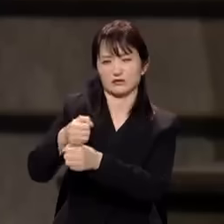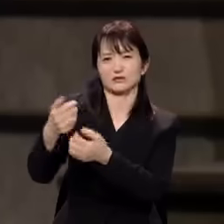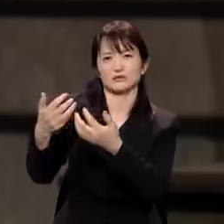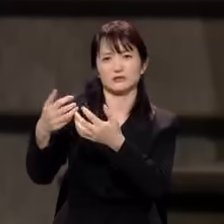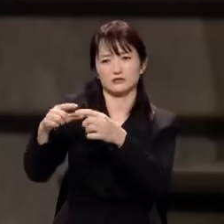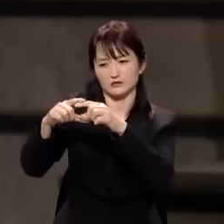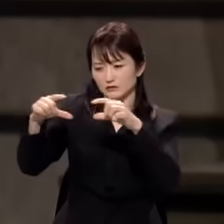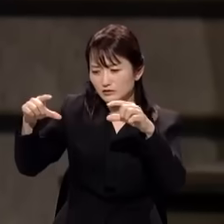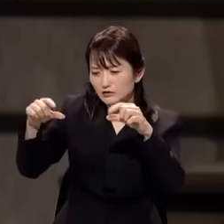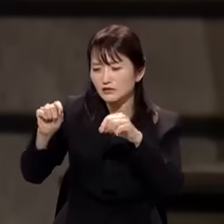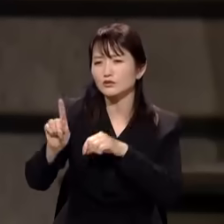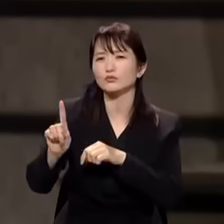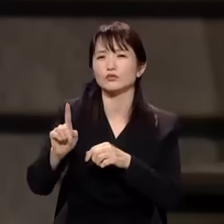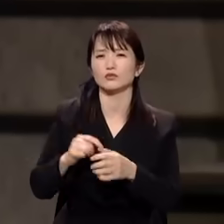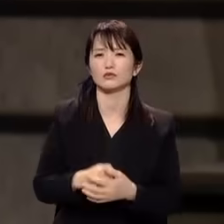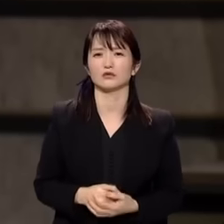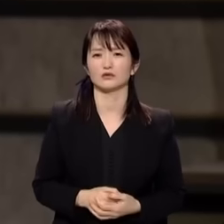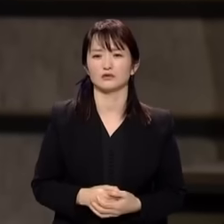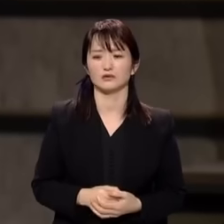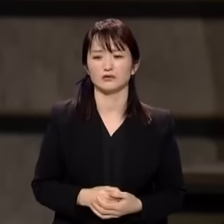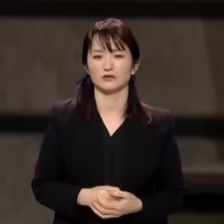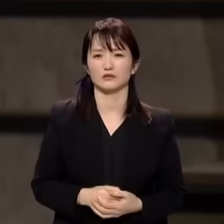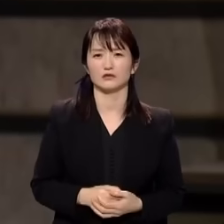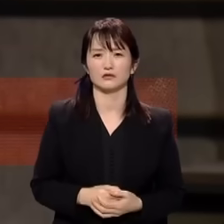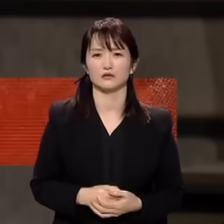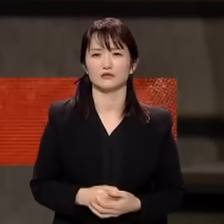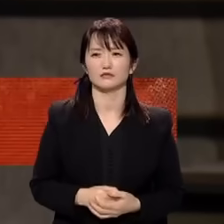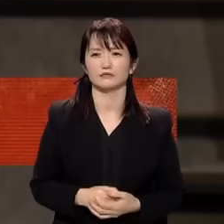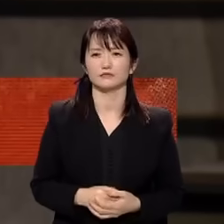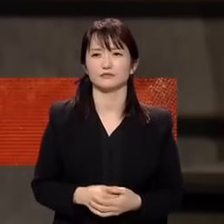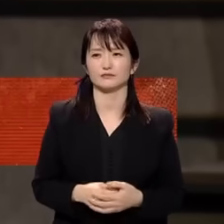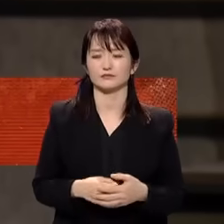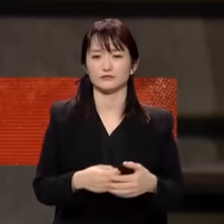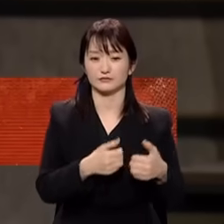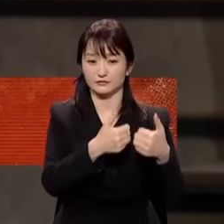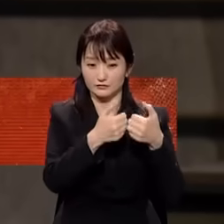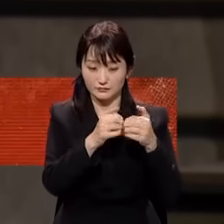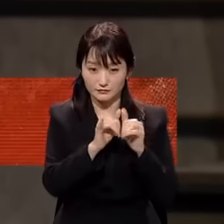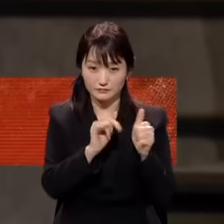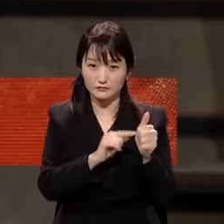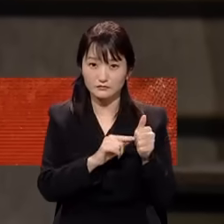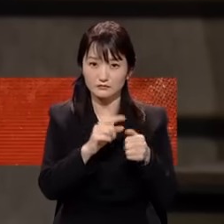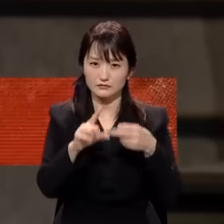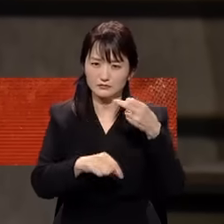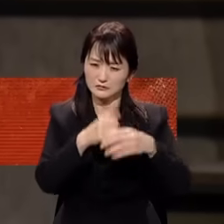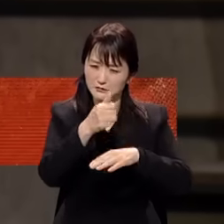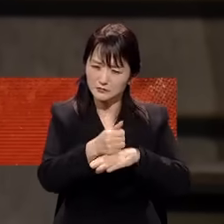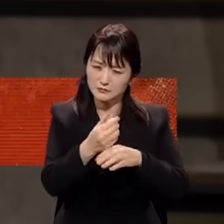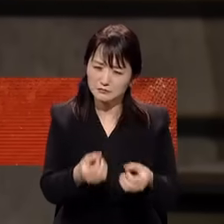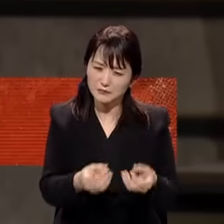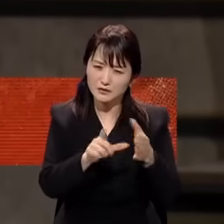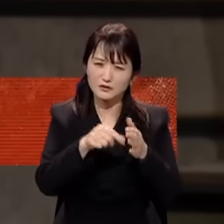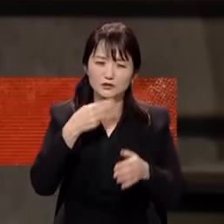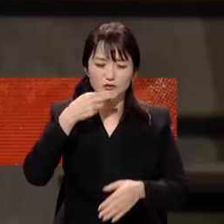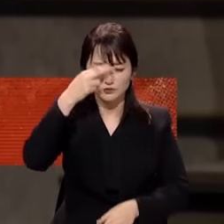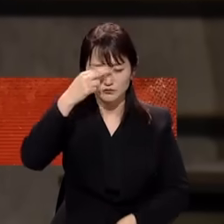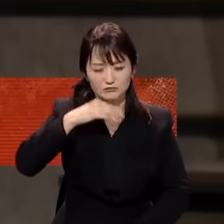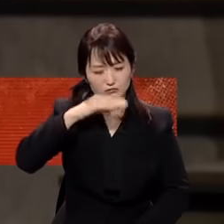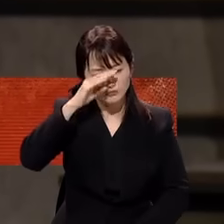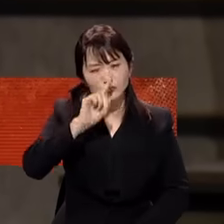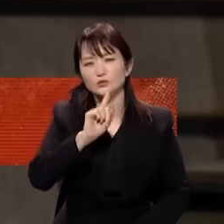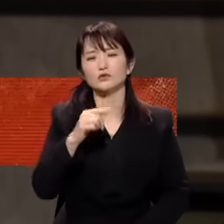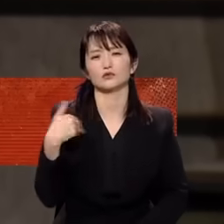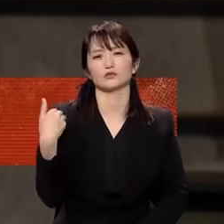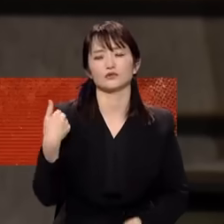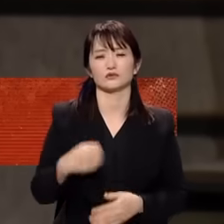정말 황당한데 이 상담원이 뭐 글쎄요. 뭐 연말 파티하면서 술이 안 깼는지 적어도 이제 이